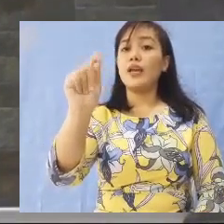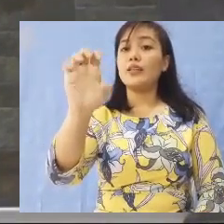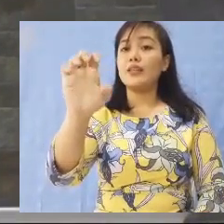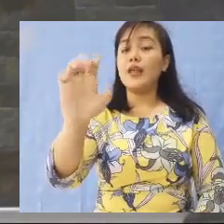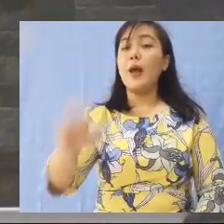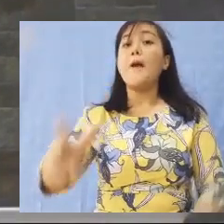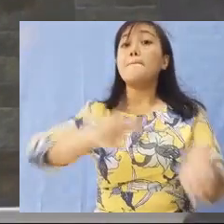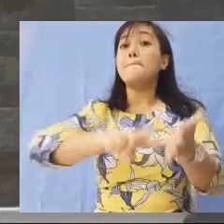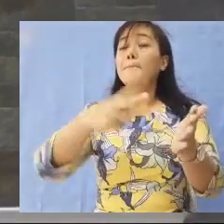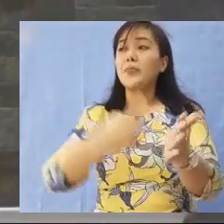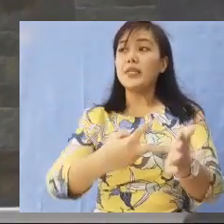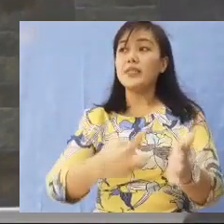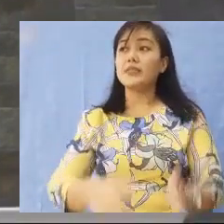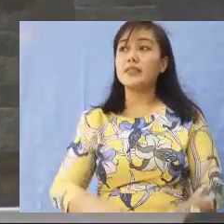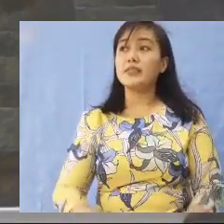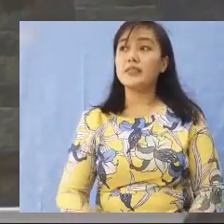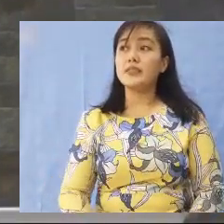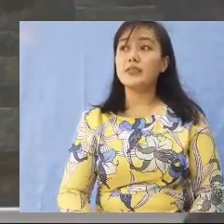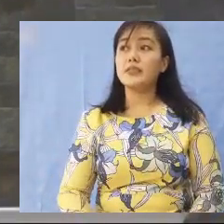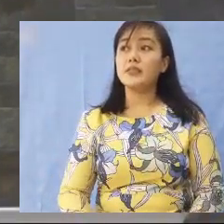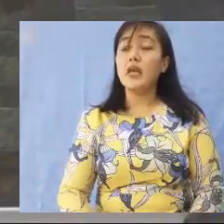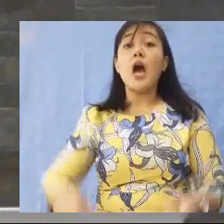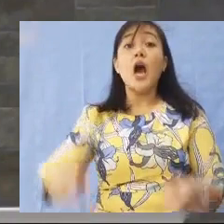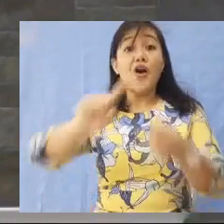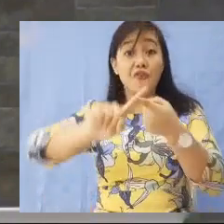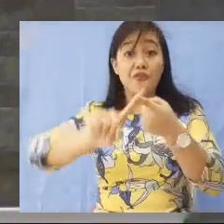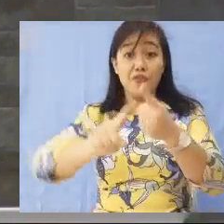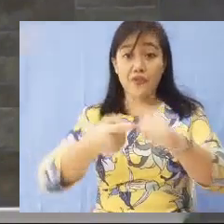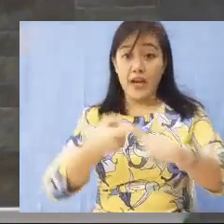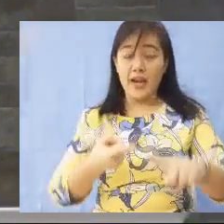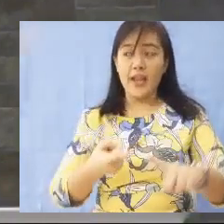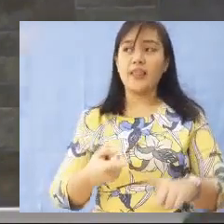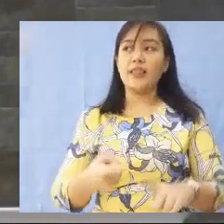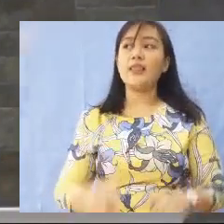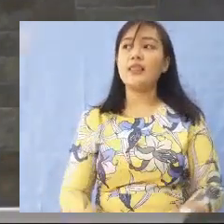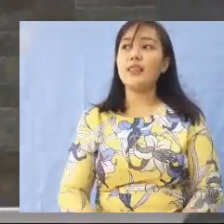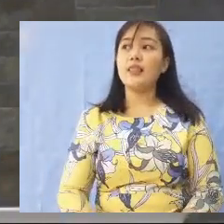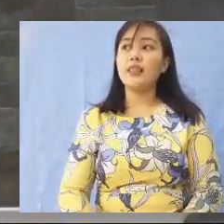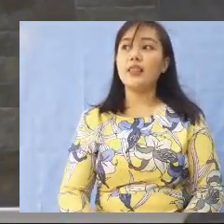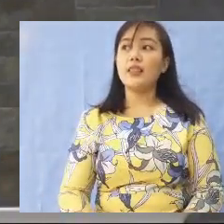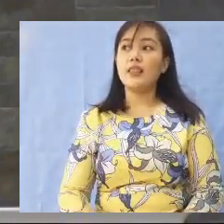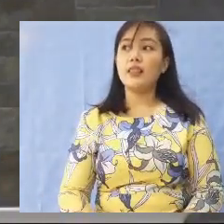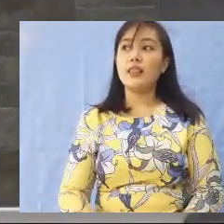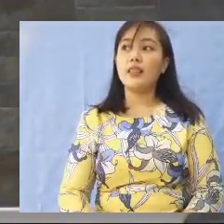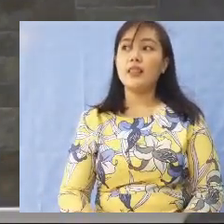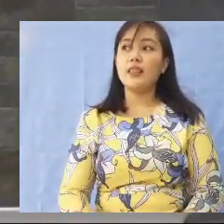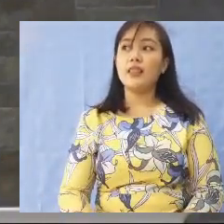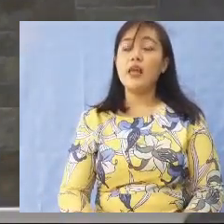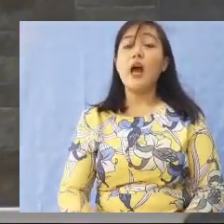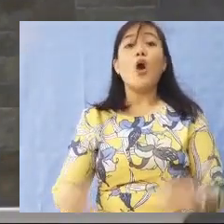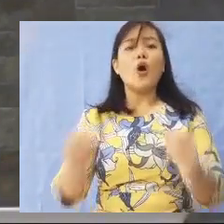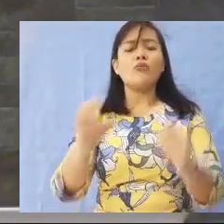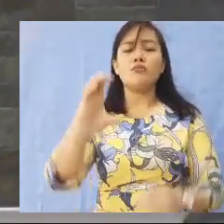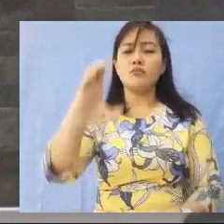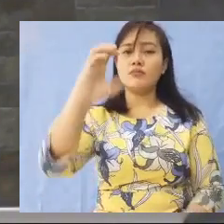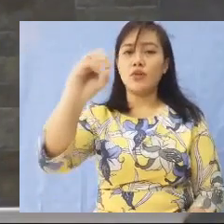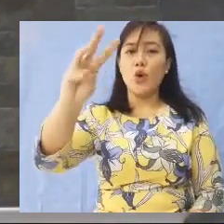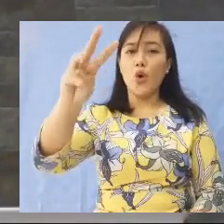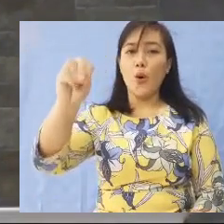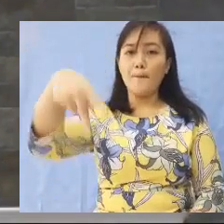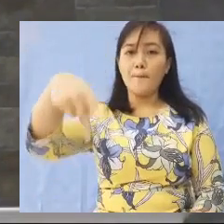sabihin is a friend or a companion who